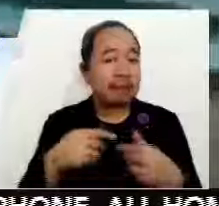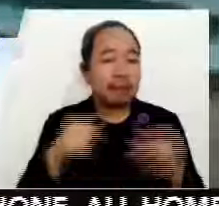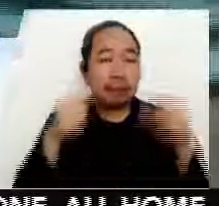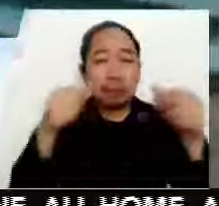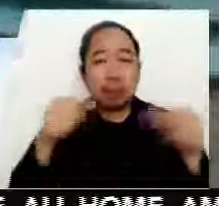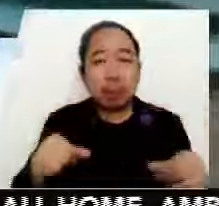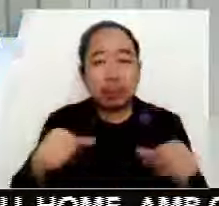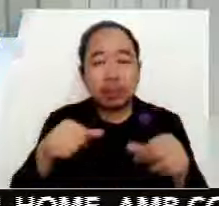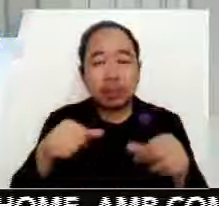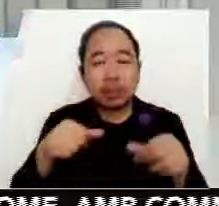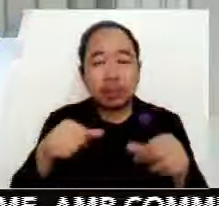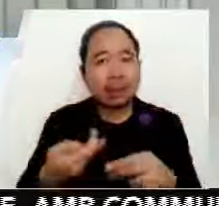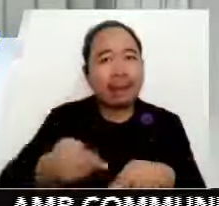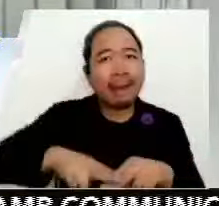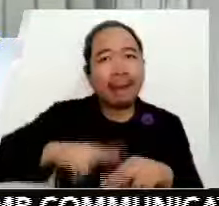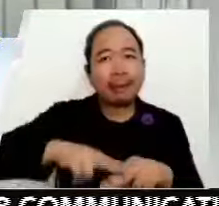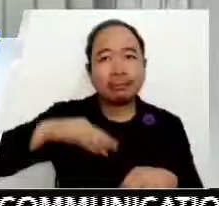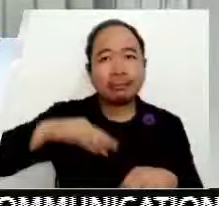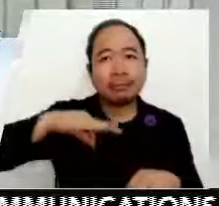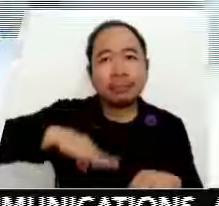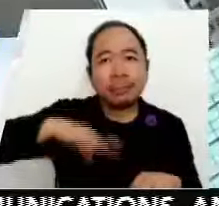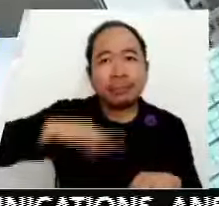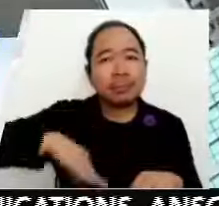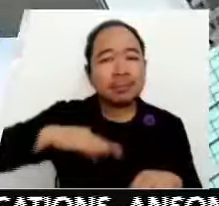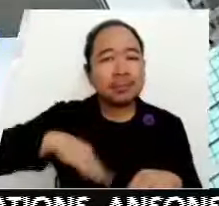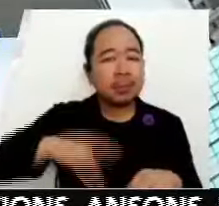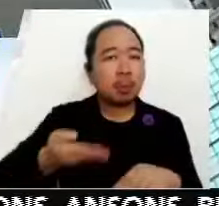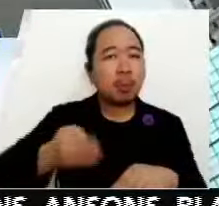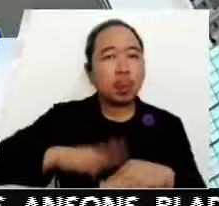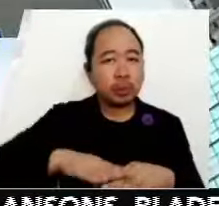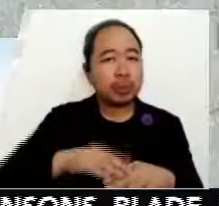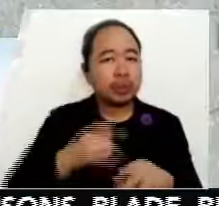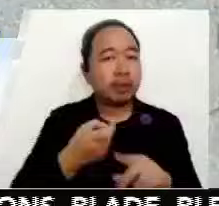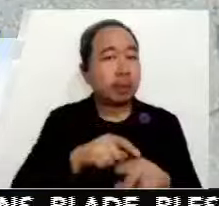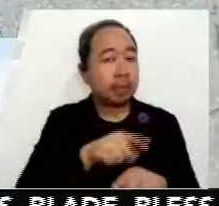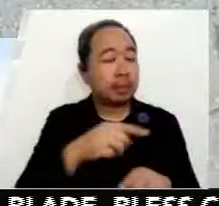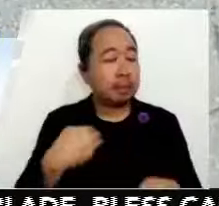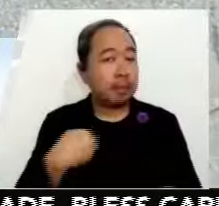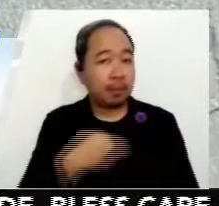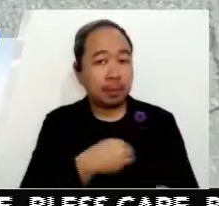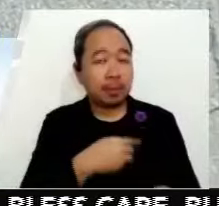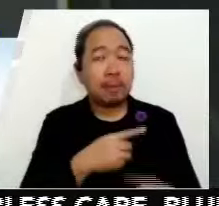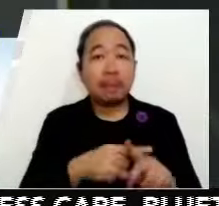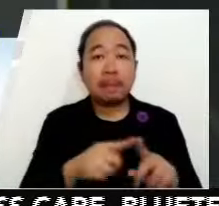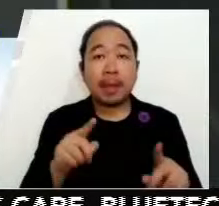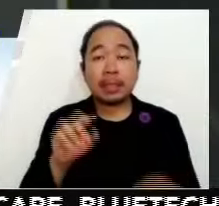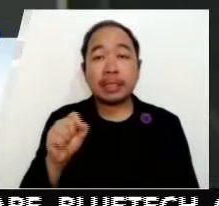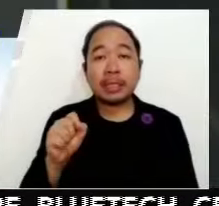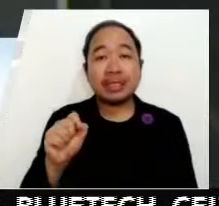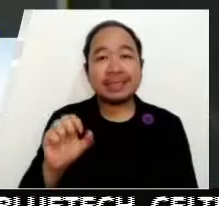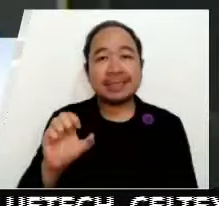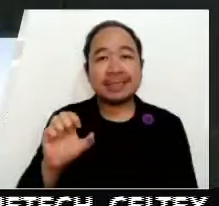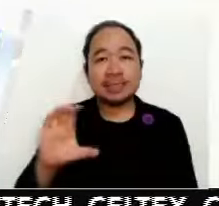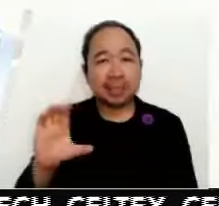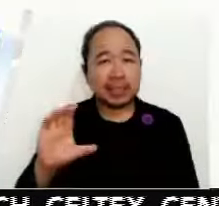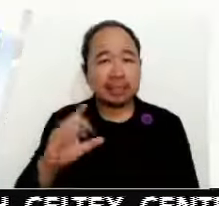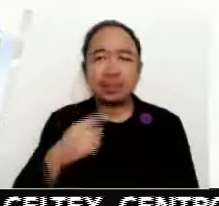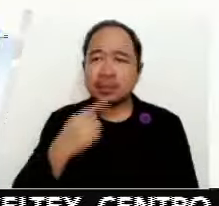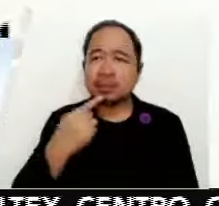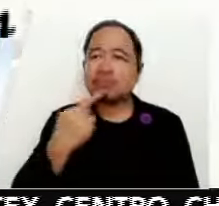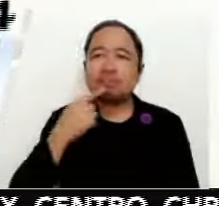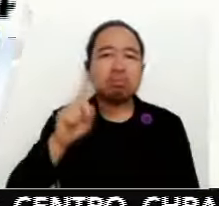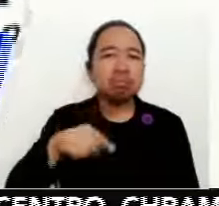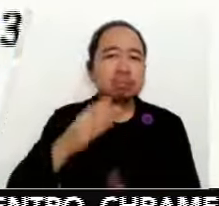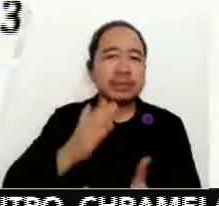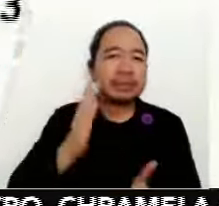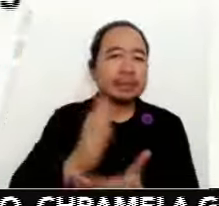income at incentives na natanggap ng mga miyembro nito. Pero pinatitigil ng Securities and Exchange Commission ang operasyon ng kumpanya. Sa cease